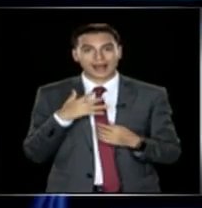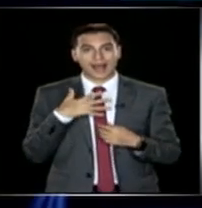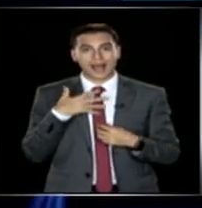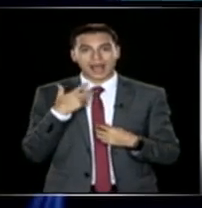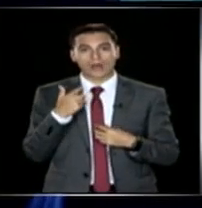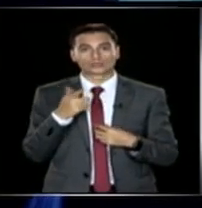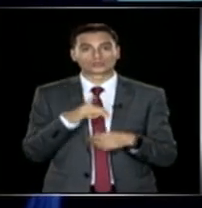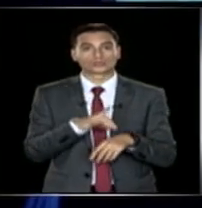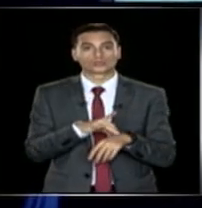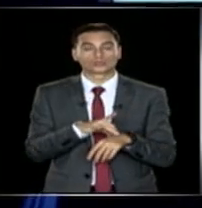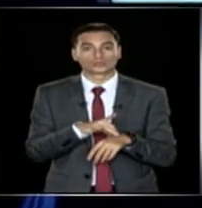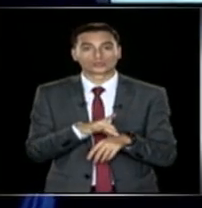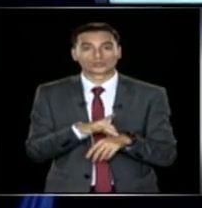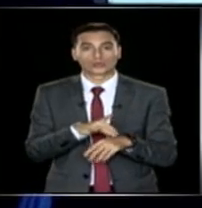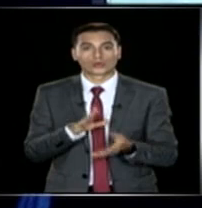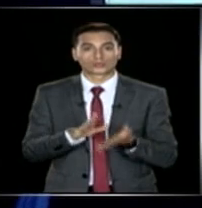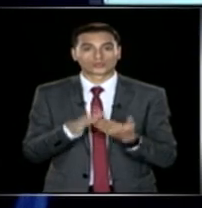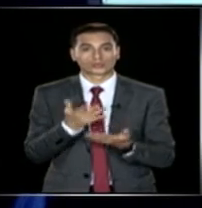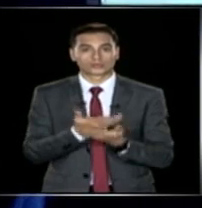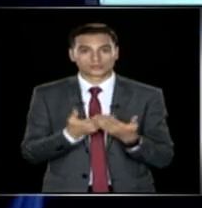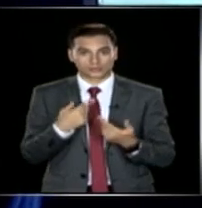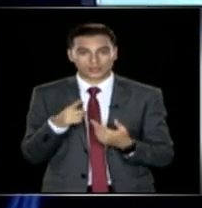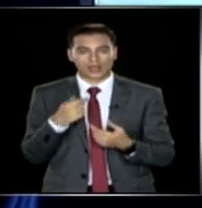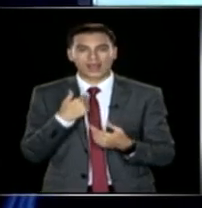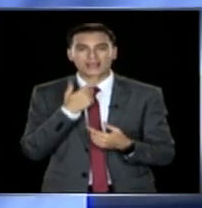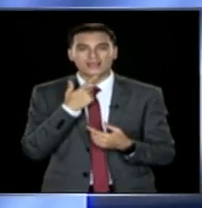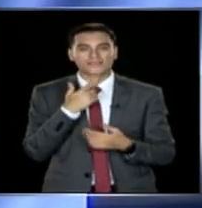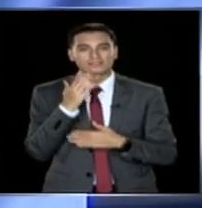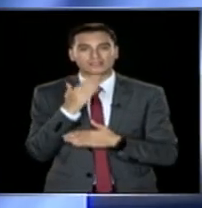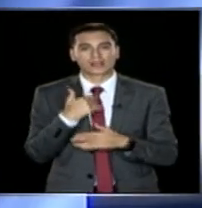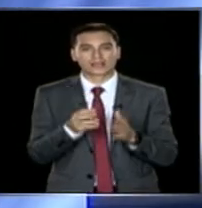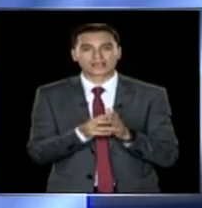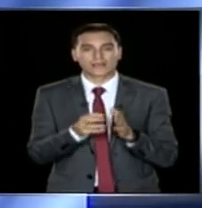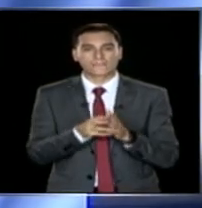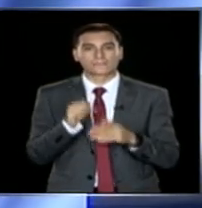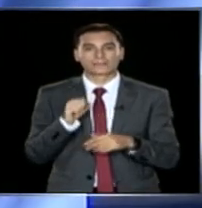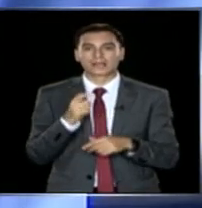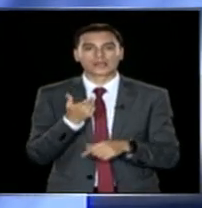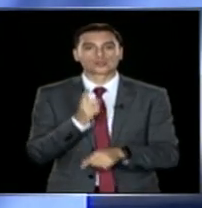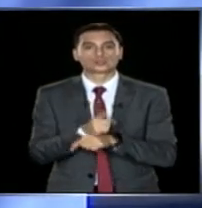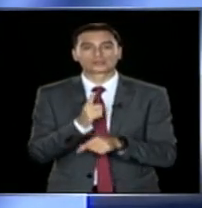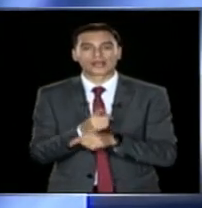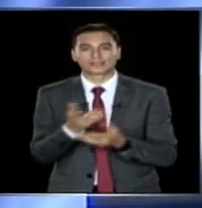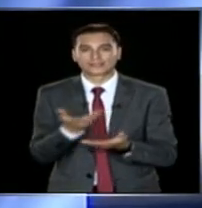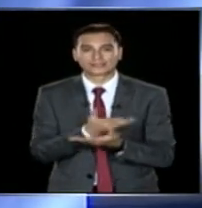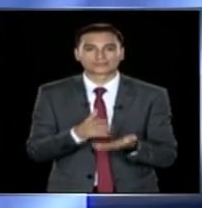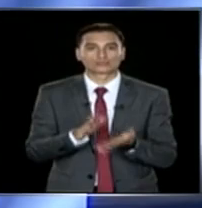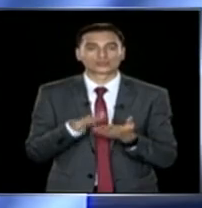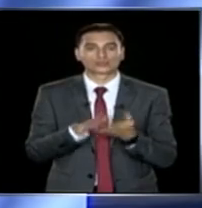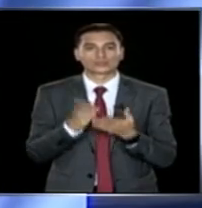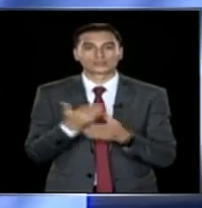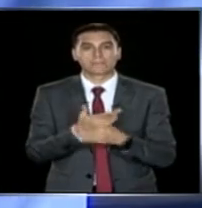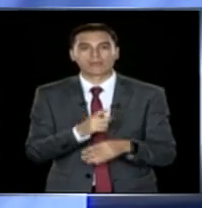أخصائية اجتماعية. أنا نفسي أشتغل في مجالي اللي هو كأخصائي اجتماعي، وأتعامل مع كل